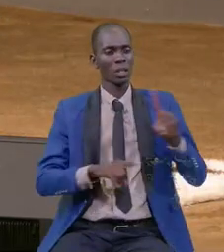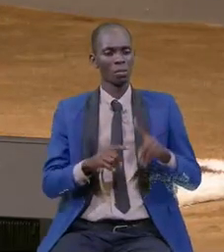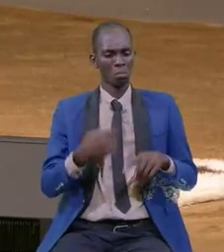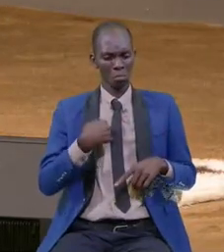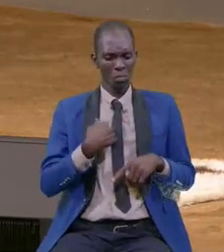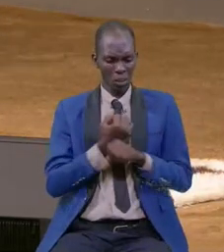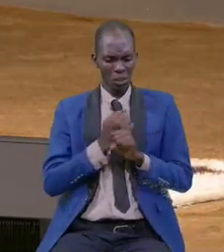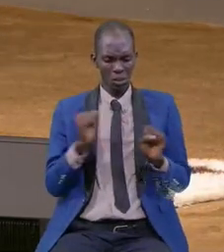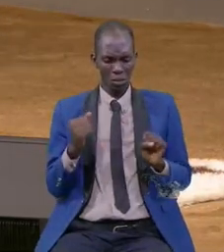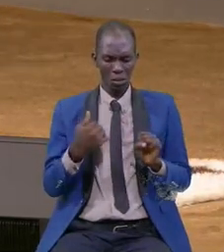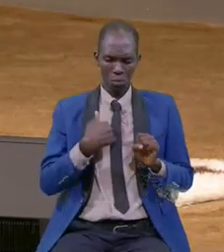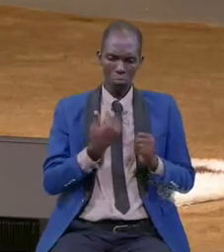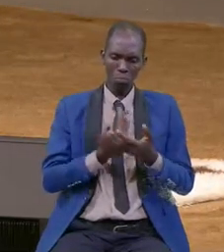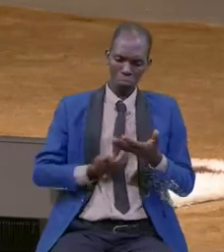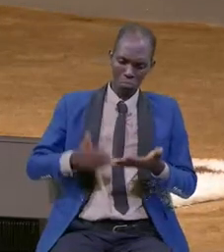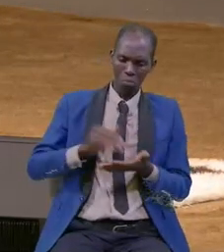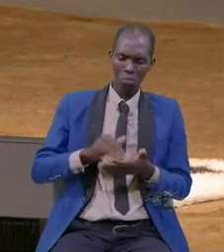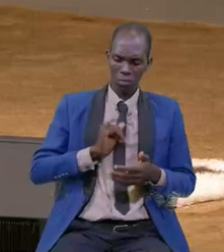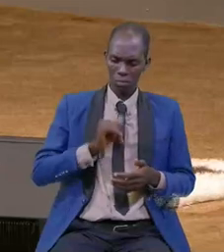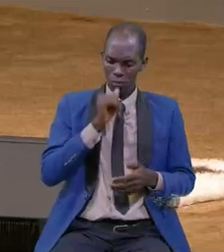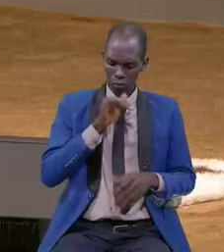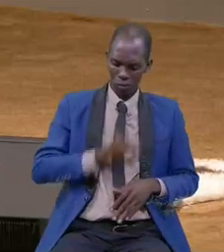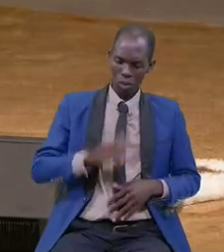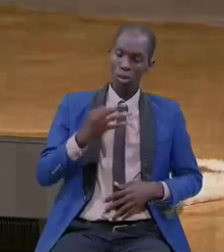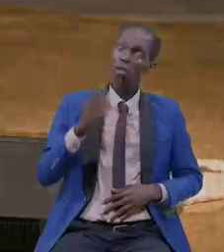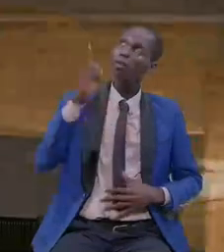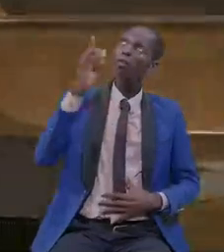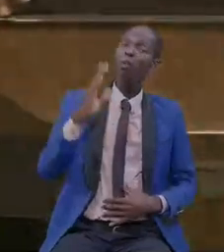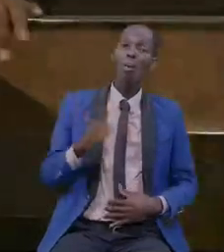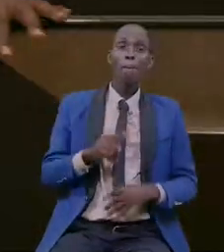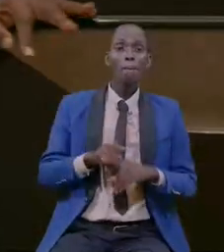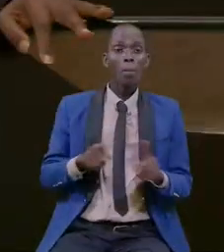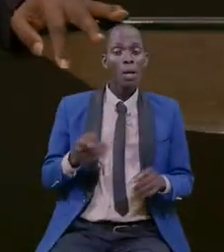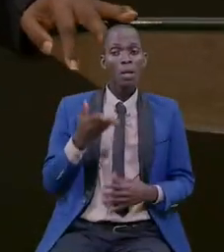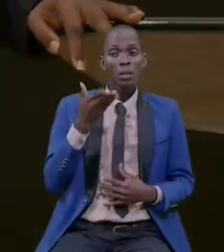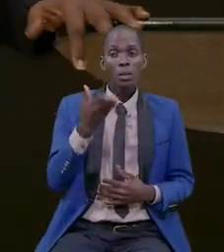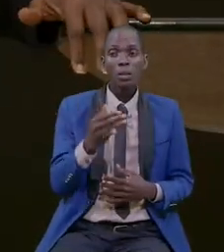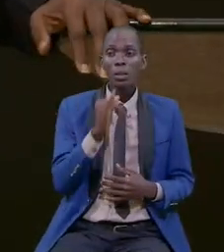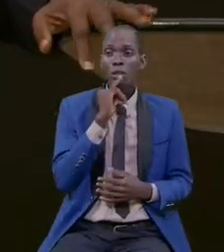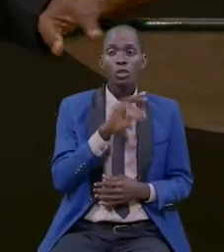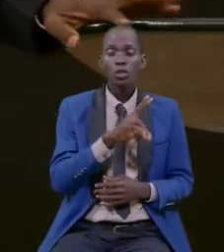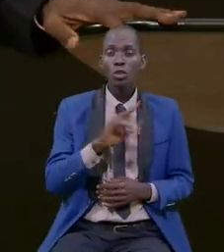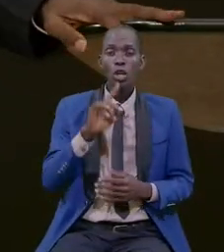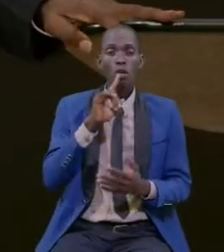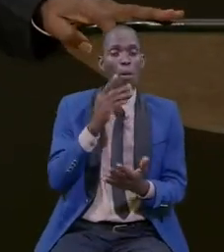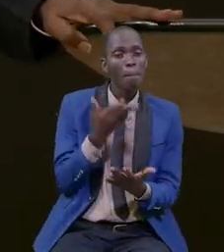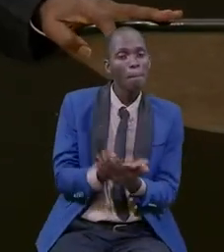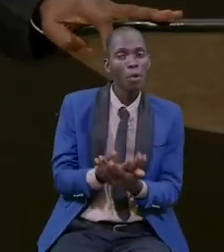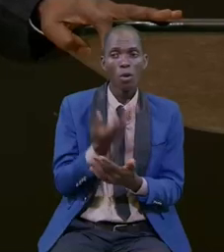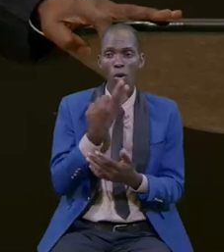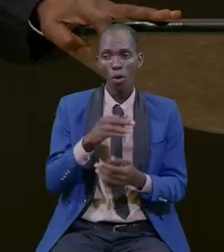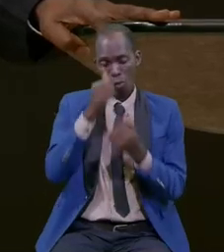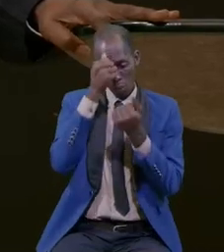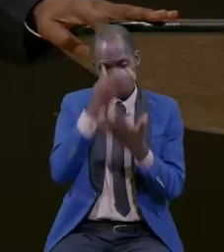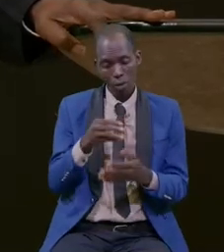nouveau enfant de Dieu mais qui n'a pas l'évidence de l'obéissance de la foi dans